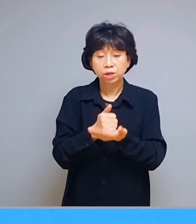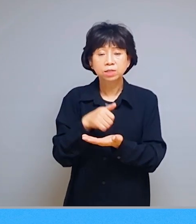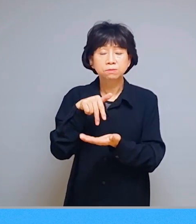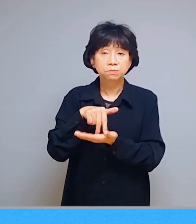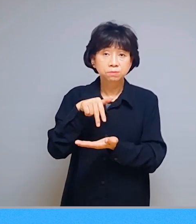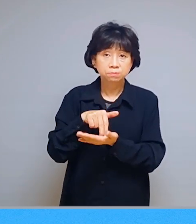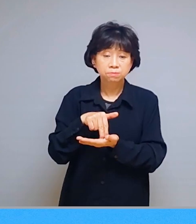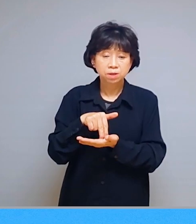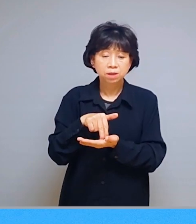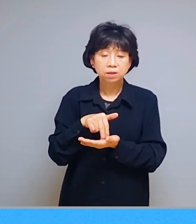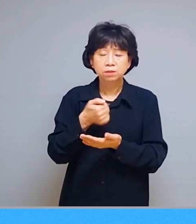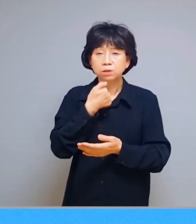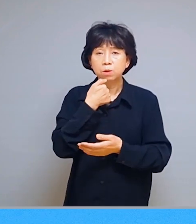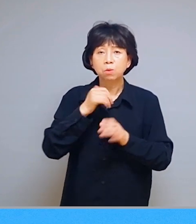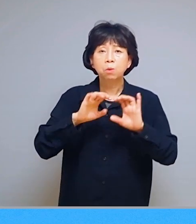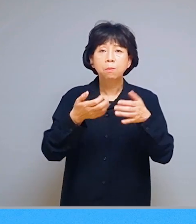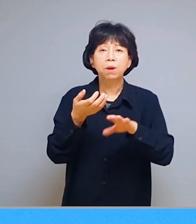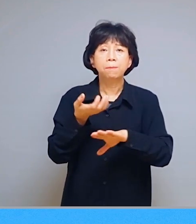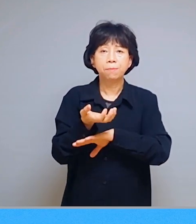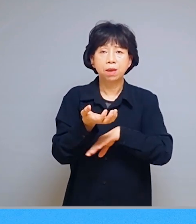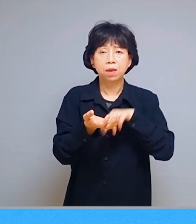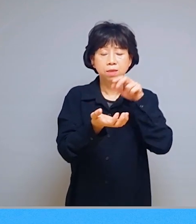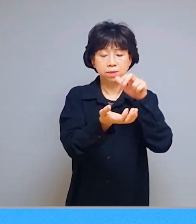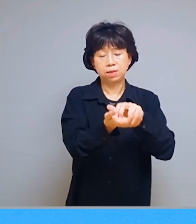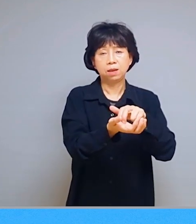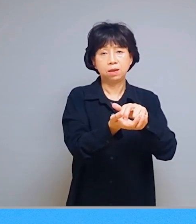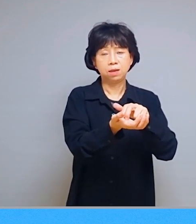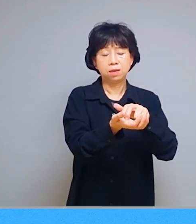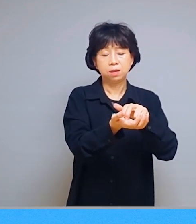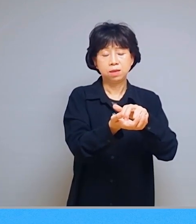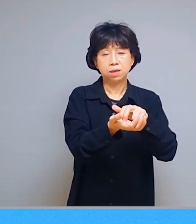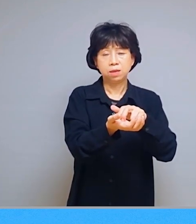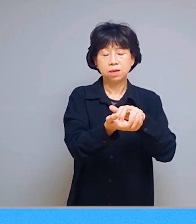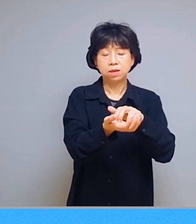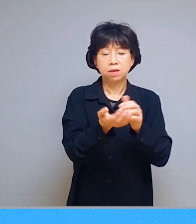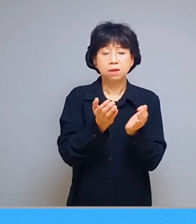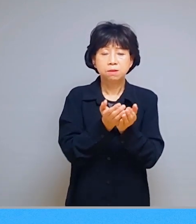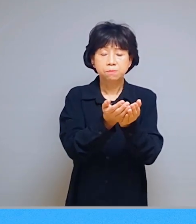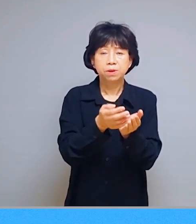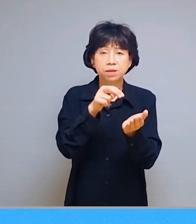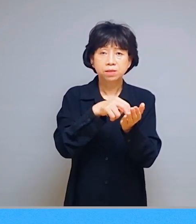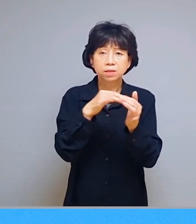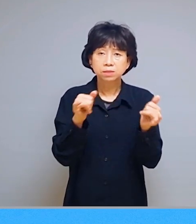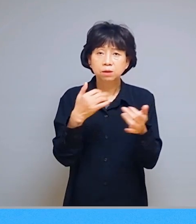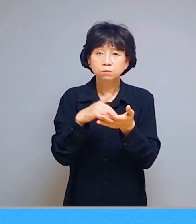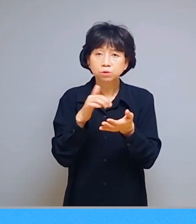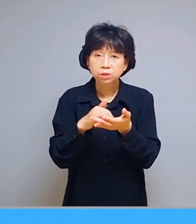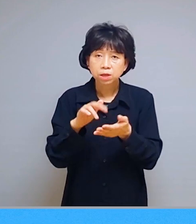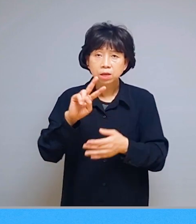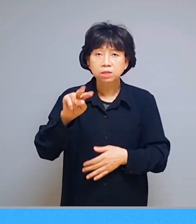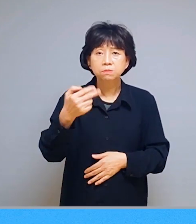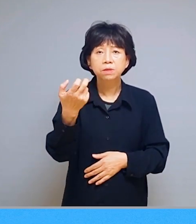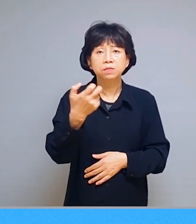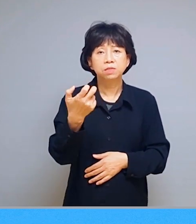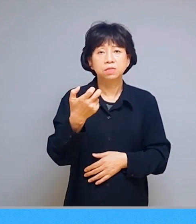배 안에는 276명이 타고 있어요. 바울처럼 죄수도 있습니다. 선원과 선주도